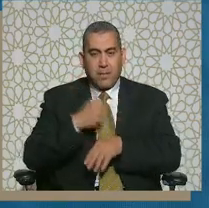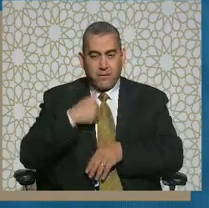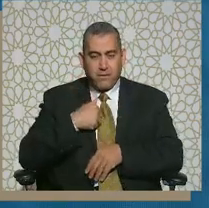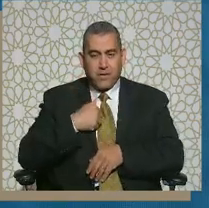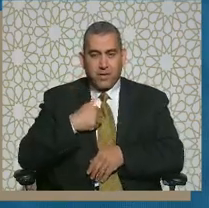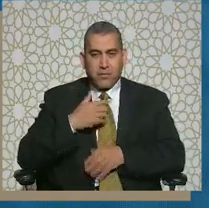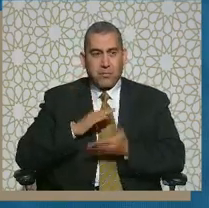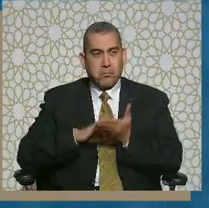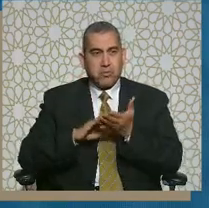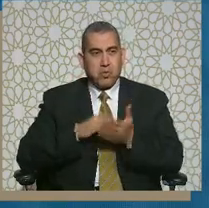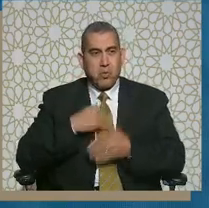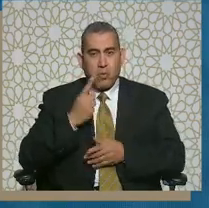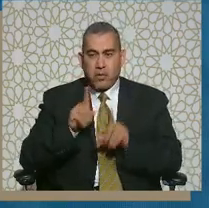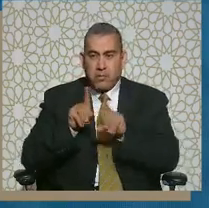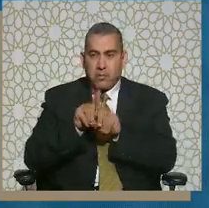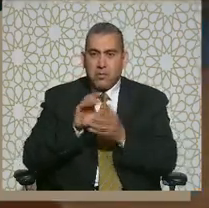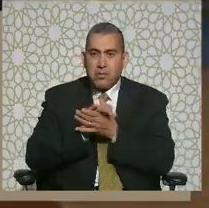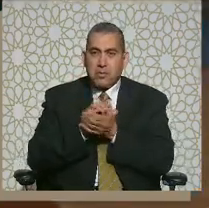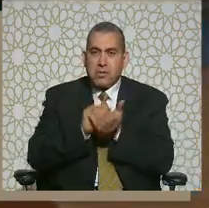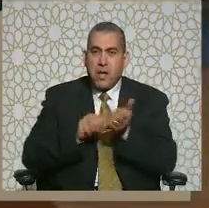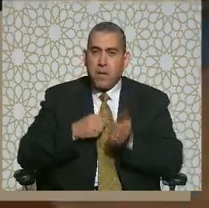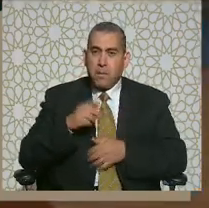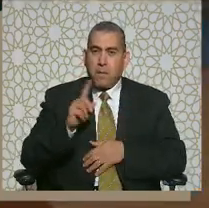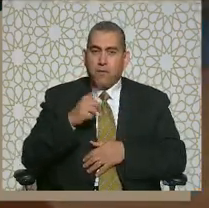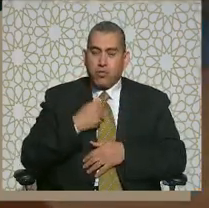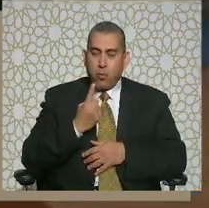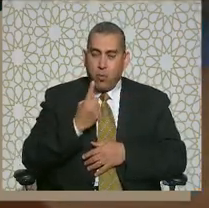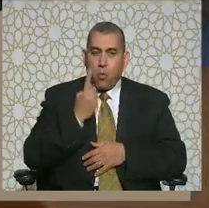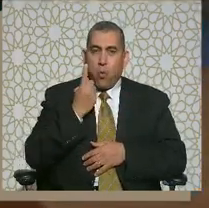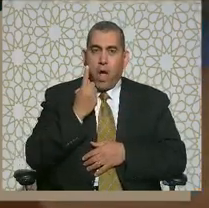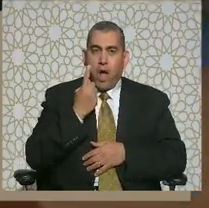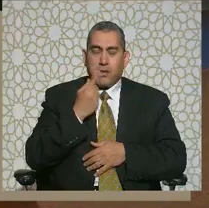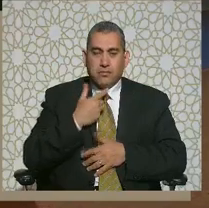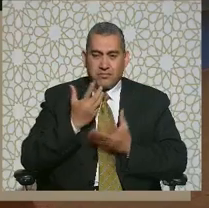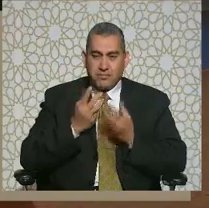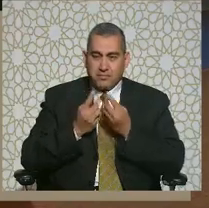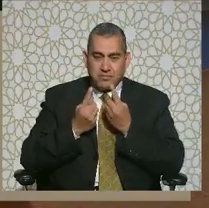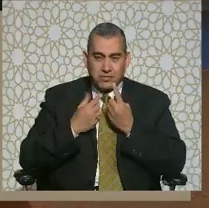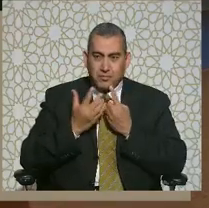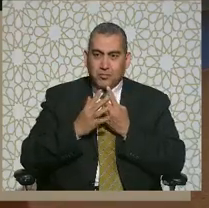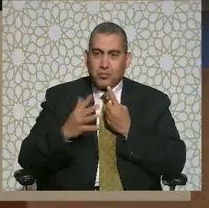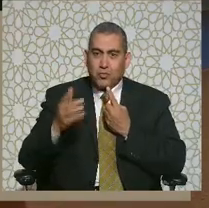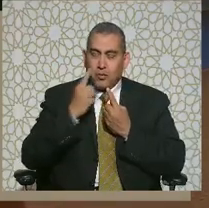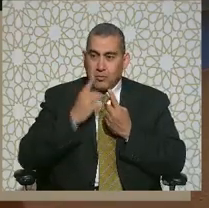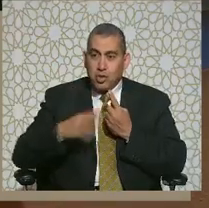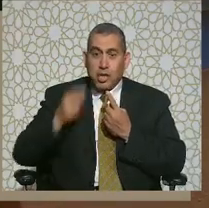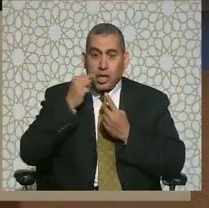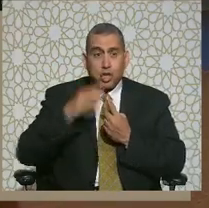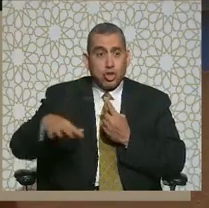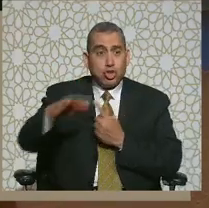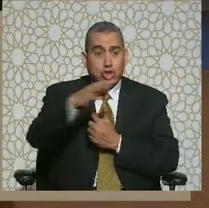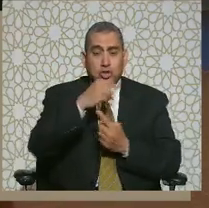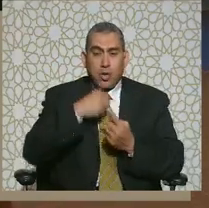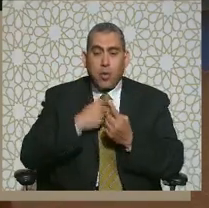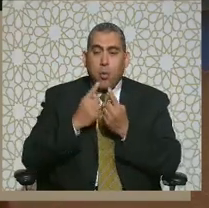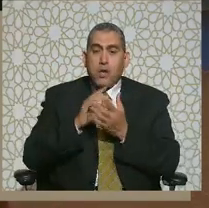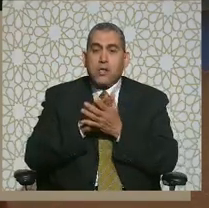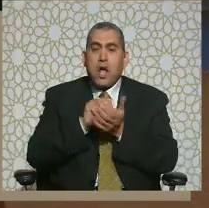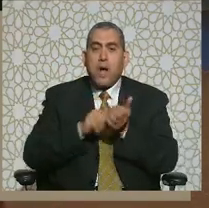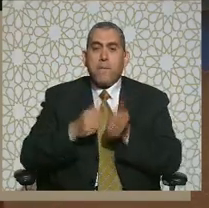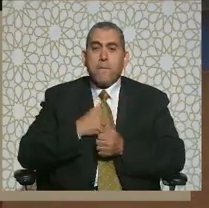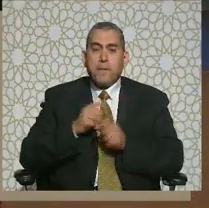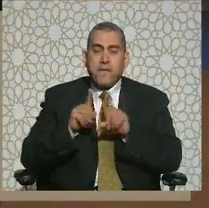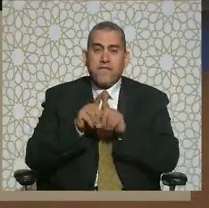ان هم محرومين من الانث ان هم عايشين في وحده ووحشه حتى ولو حواليهم ناس كتير دلوقتي